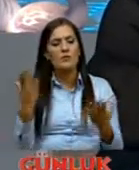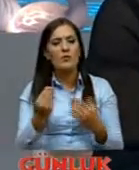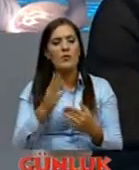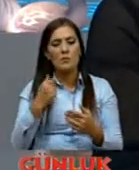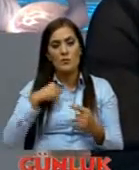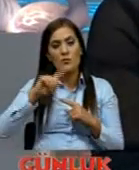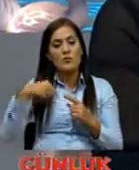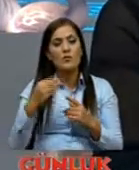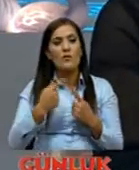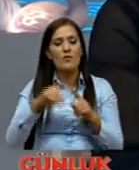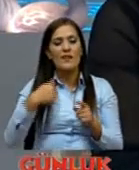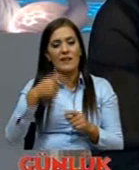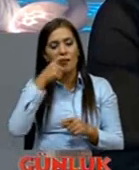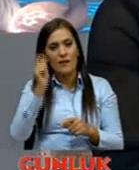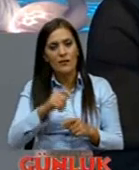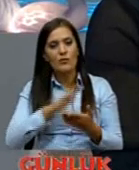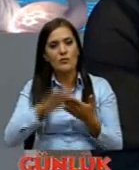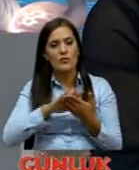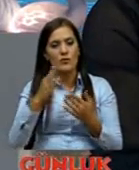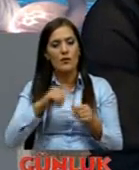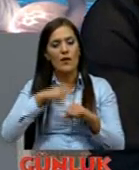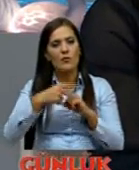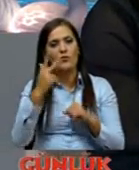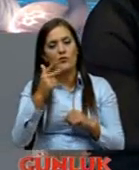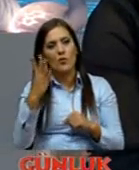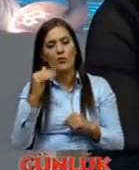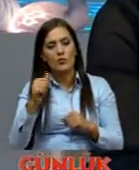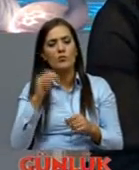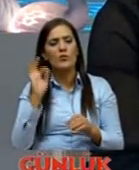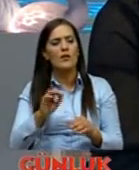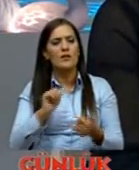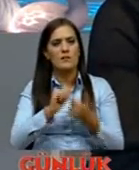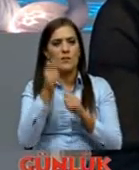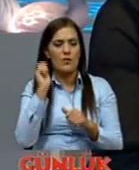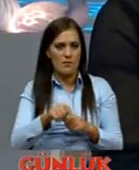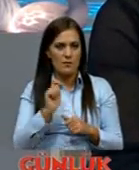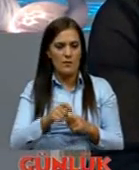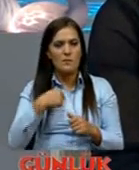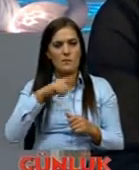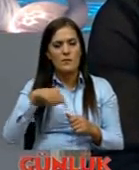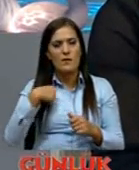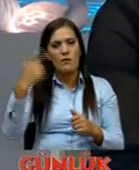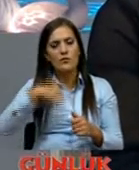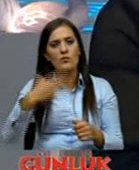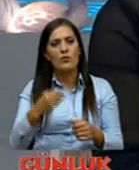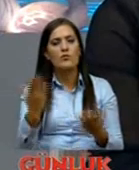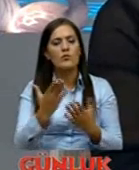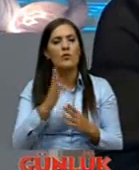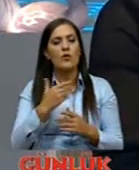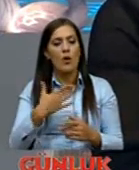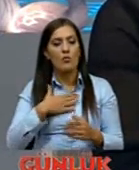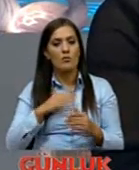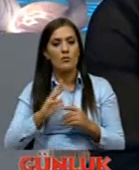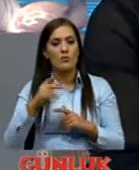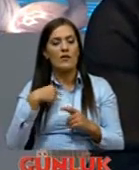daha farklılar. Dikkat ediyorlar. Düzenli olarak haftanın 3-4 günü mutlaka spor yapıyorlar. Ve bizden vücut olarak zaten çok çok